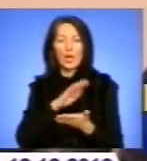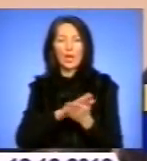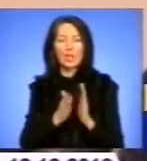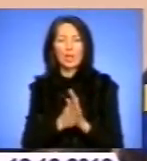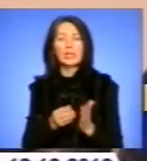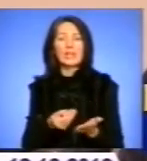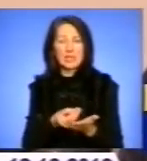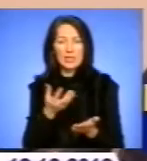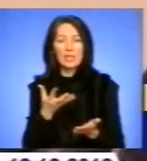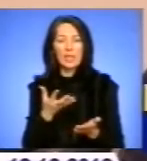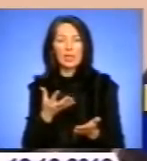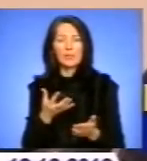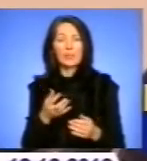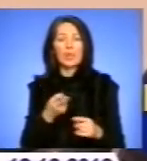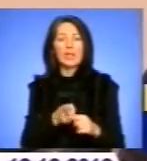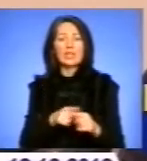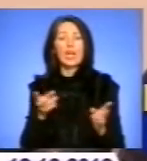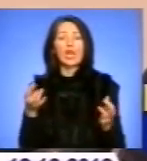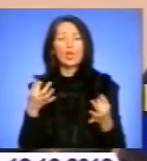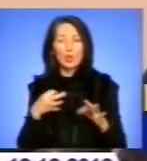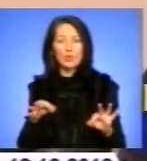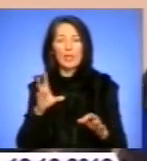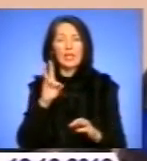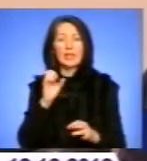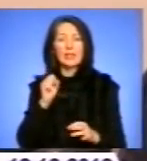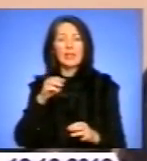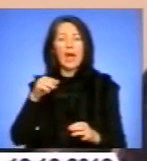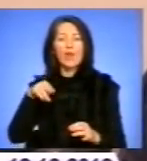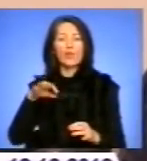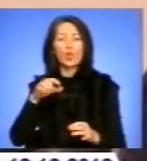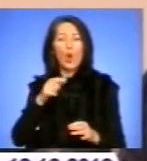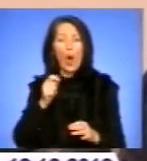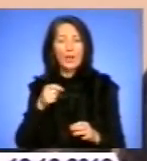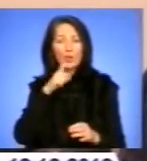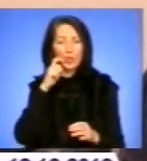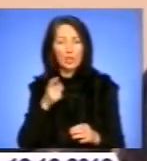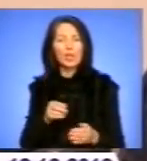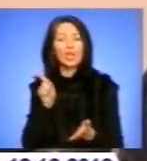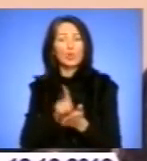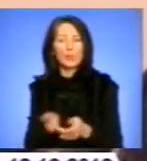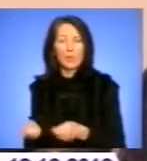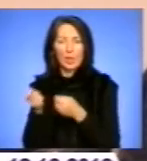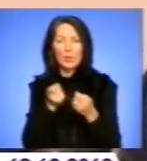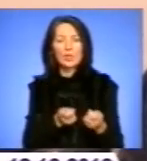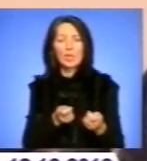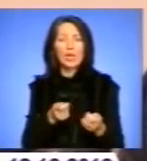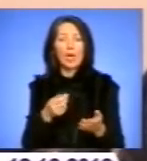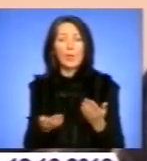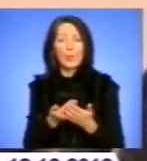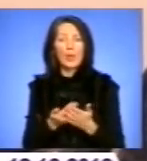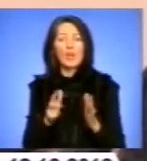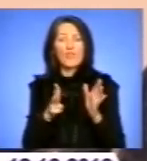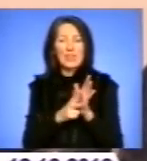ценовыми параметрами, это позволит Инаку нефтегаз Украины, который обязан поставлять как гарантированного поставщика тепловикам, это около 8 миллиардов кубов газа в